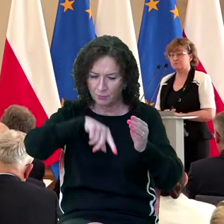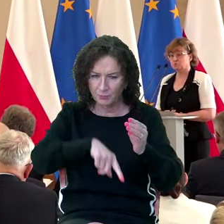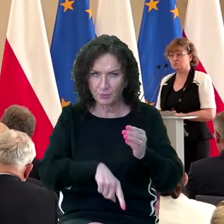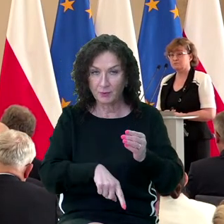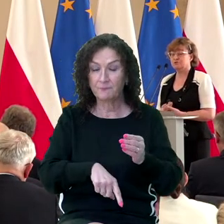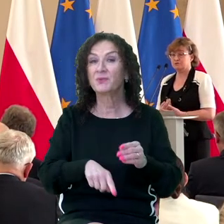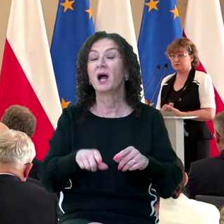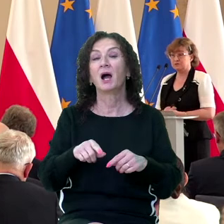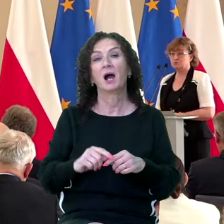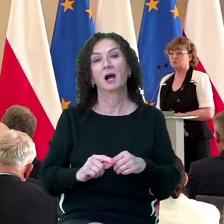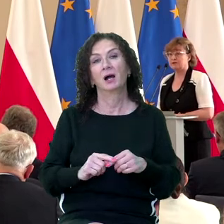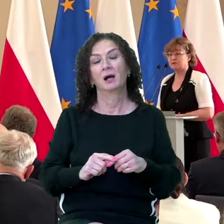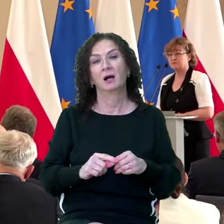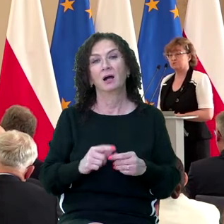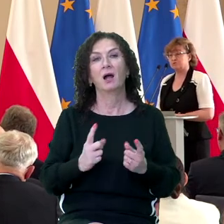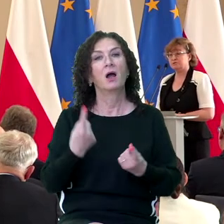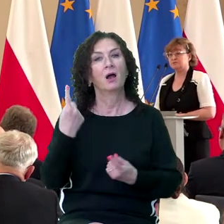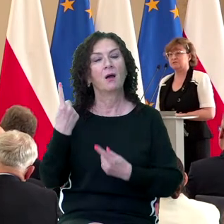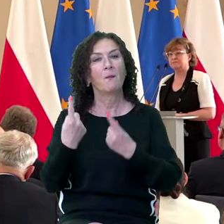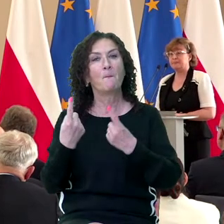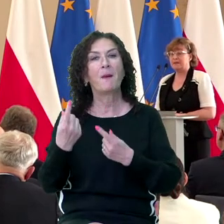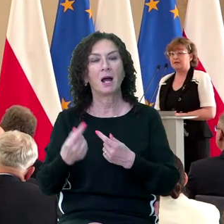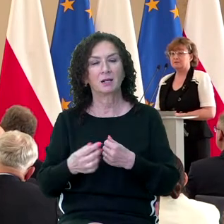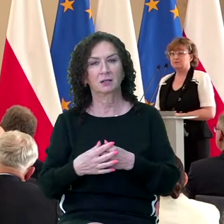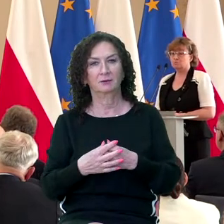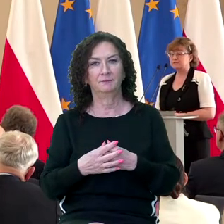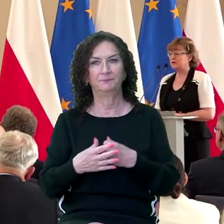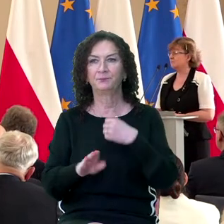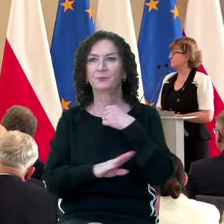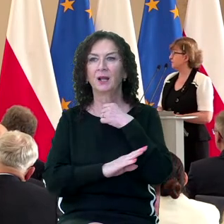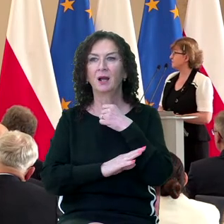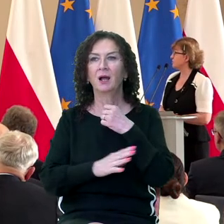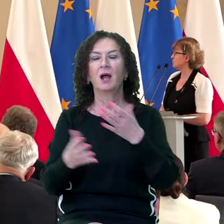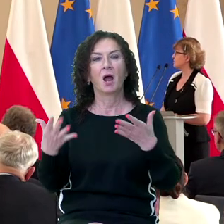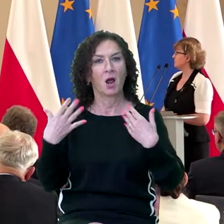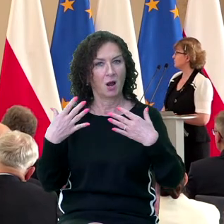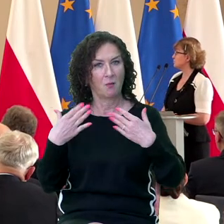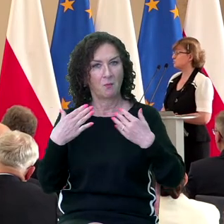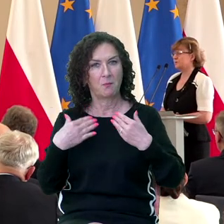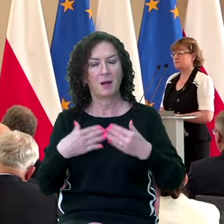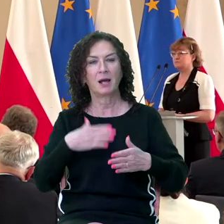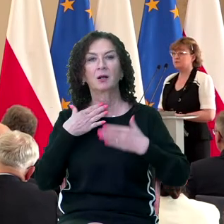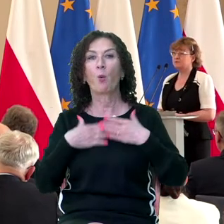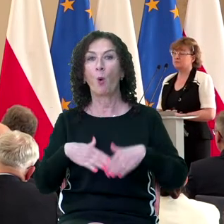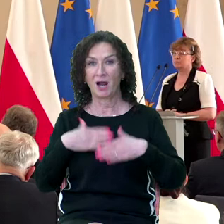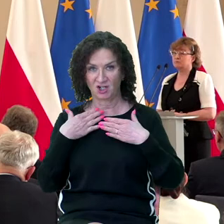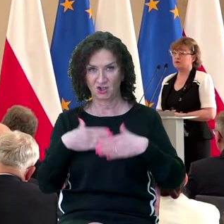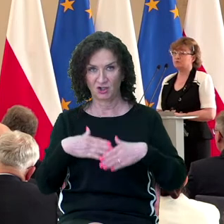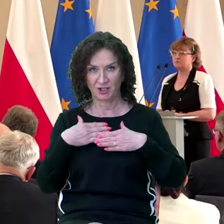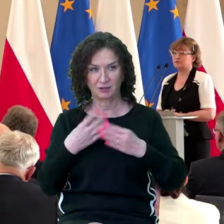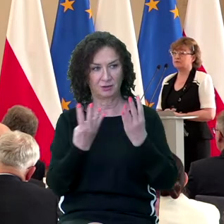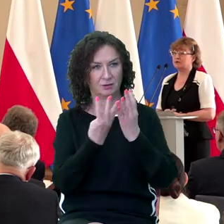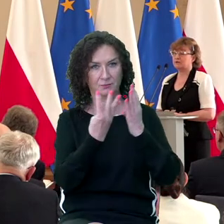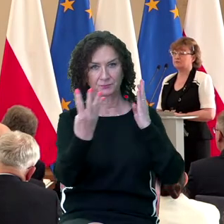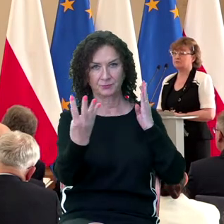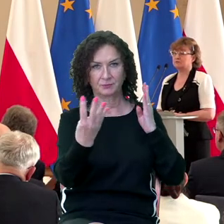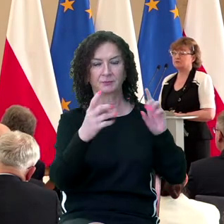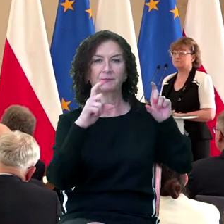w lutym, czyli dokładnie w rocznicę ustawy, pierwszej ustawy o służbie cywilnej. Była